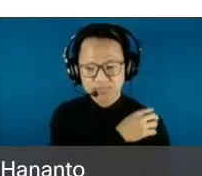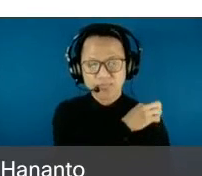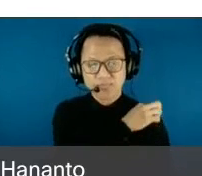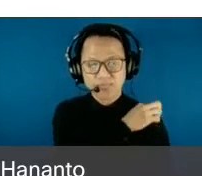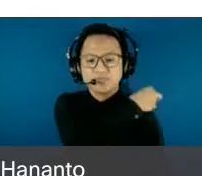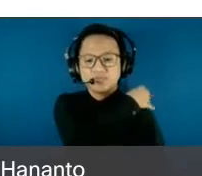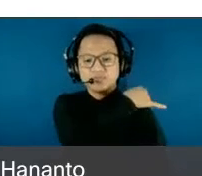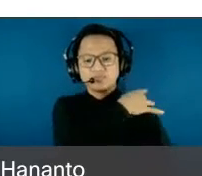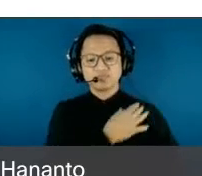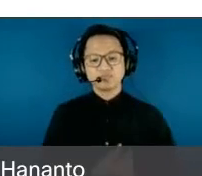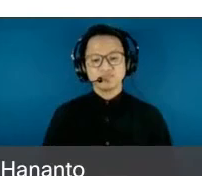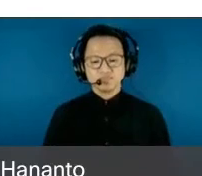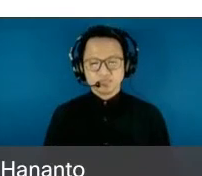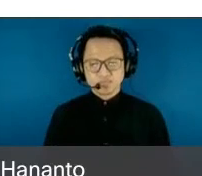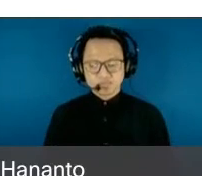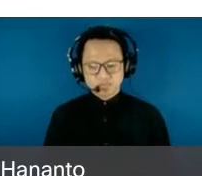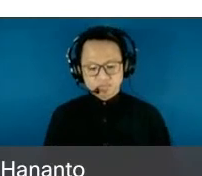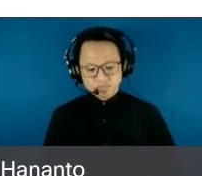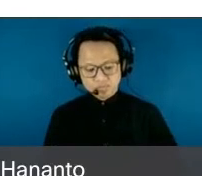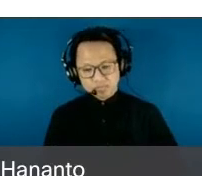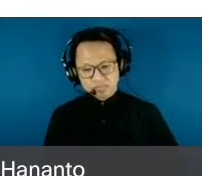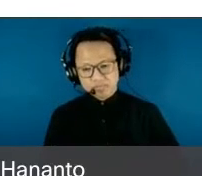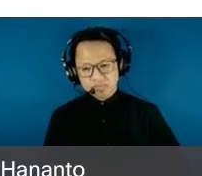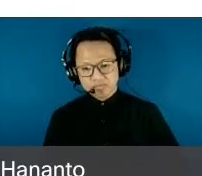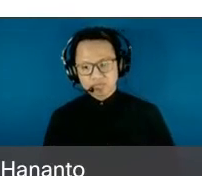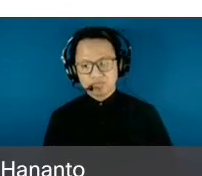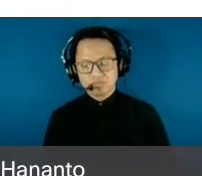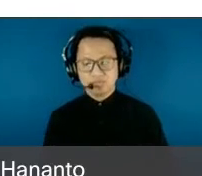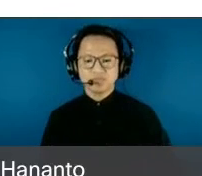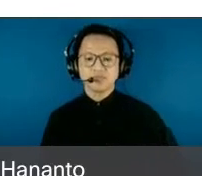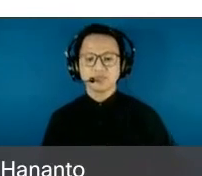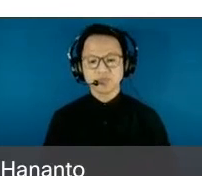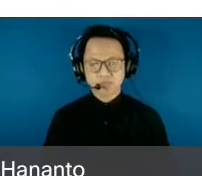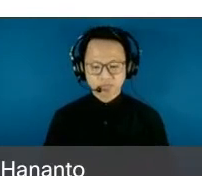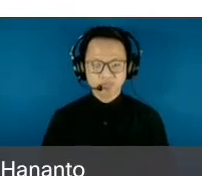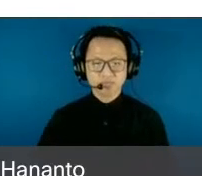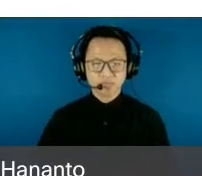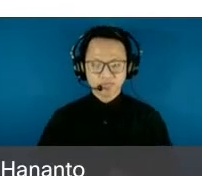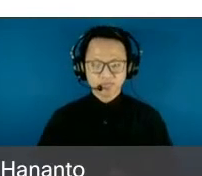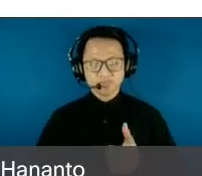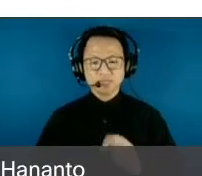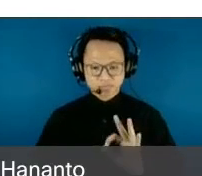Thank you for this opportunity. Assalamualaikum warahmatullahi wabarakatuh.